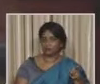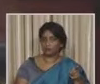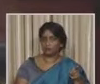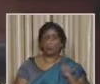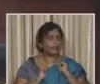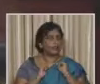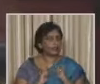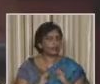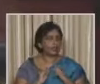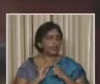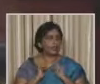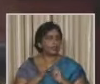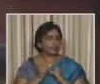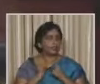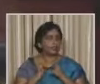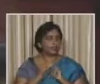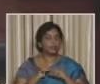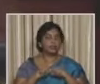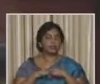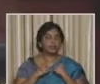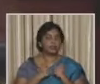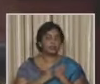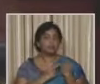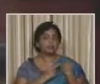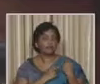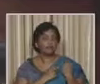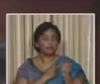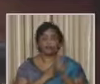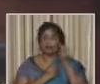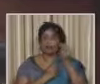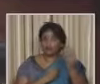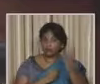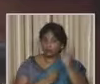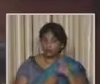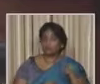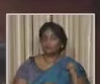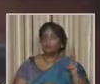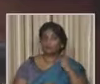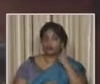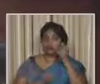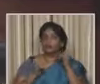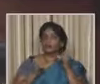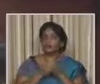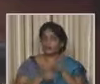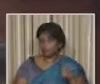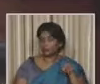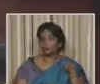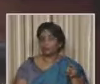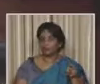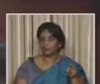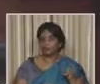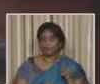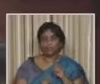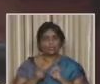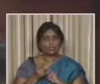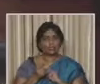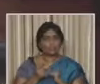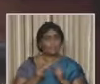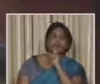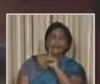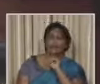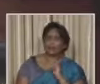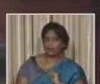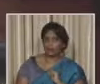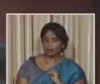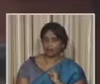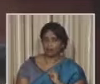அமைப்புக்கு இந்த பொறுப்பை ஏற்றுக்கொள்ளுமாறு உளவு பிரிவு உத்தியோகத்தர் பொடிசாரானிடம் வற்புறுத்து கேட்கிறார்? அதற்கு காரணம் கூறுங்கள்